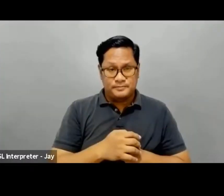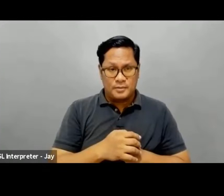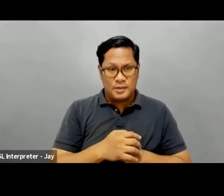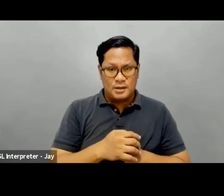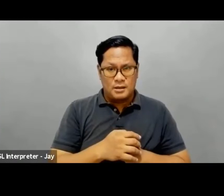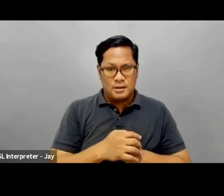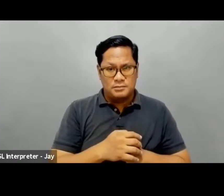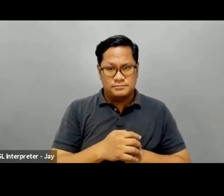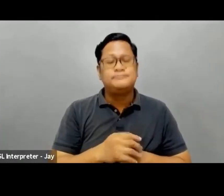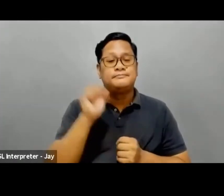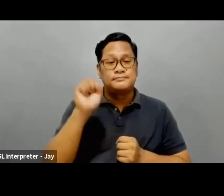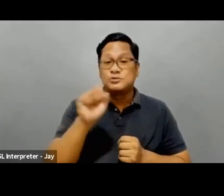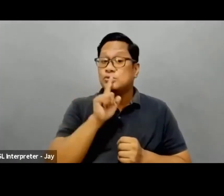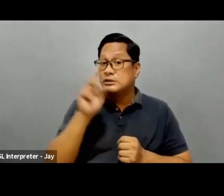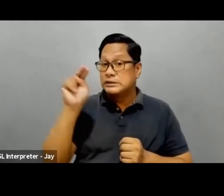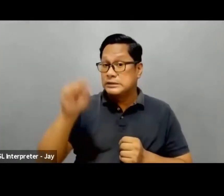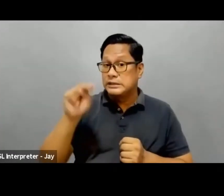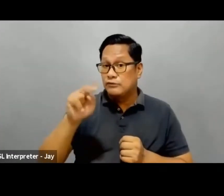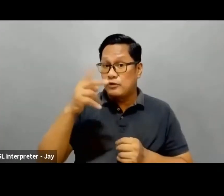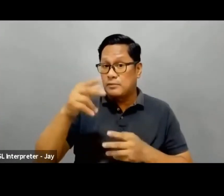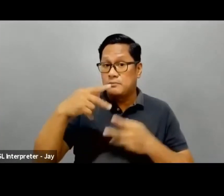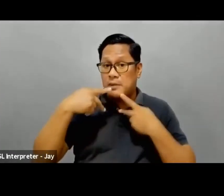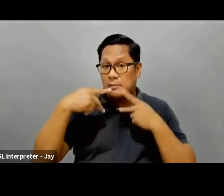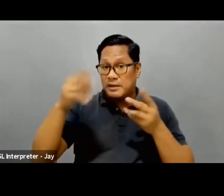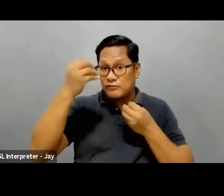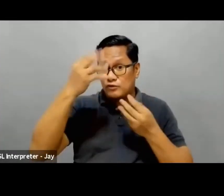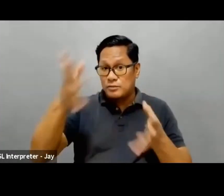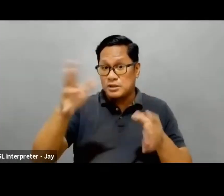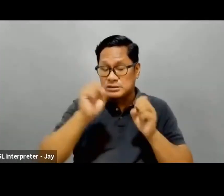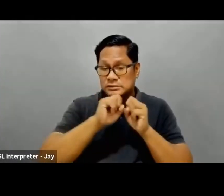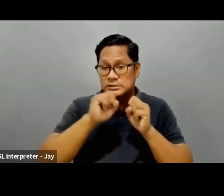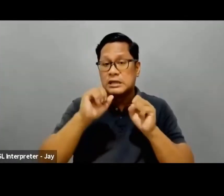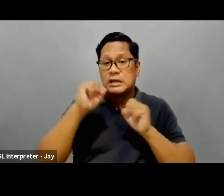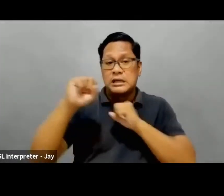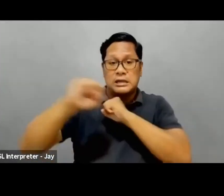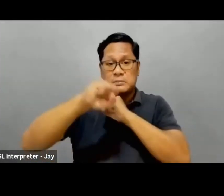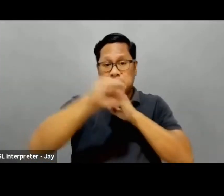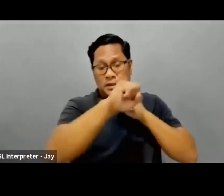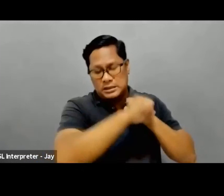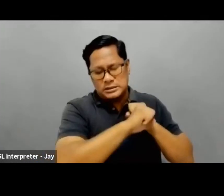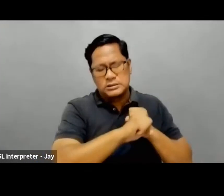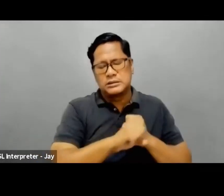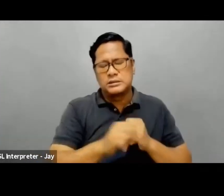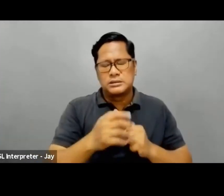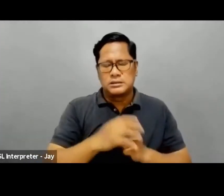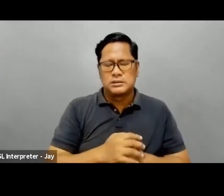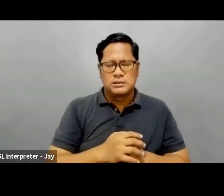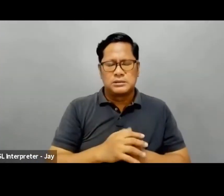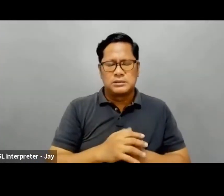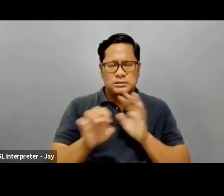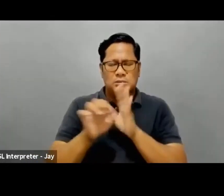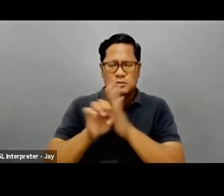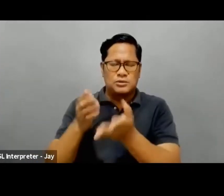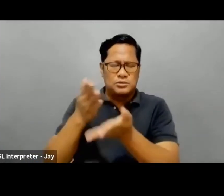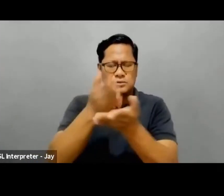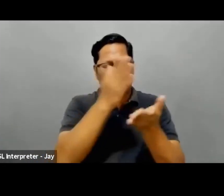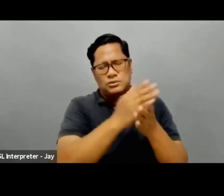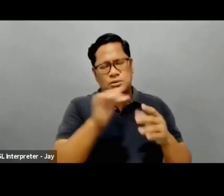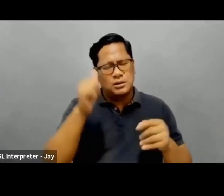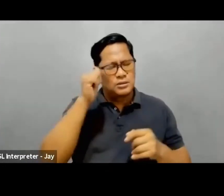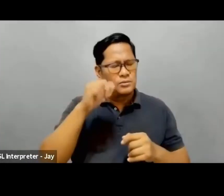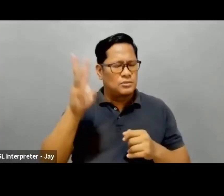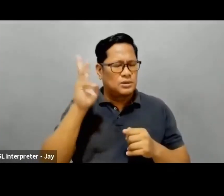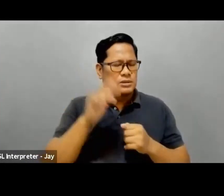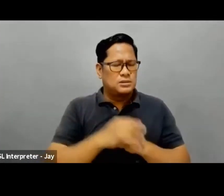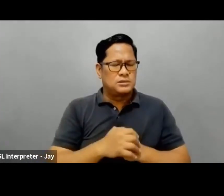mukhang kailangan din yan sa public information campaigns. No? Yeah. We have to alert. Well, they know, no? IATF